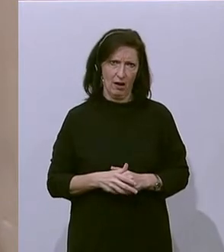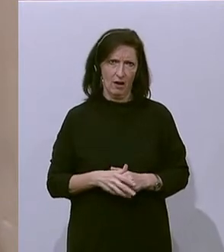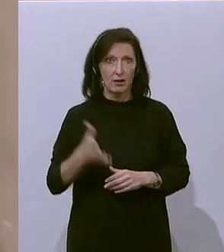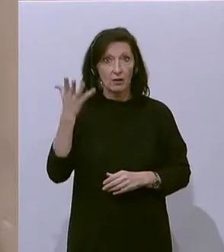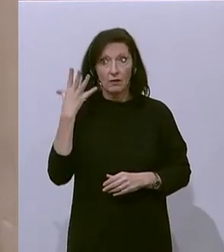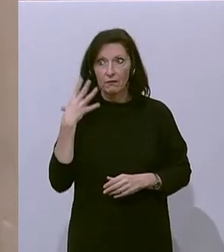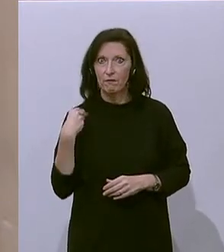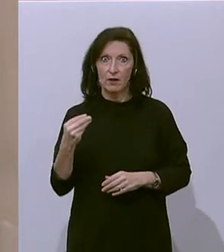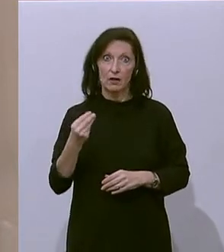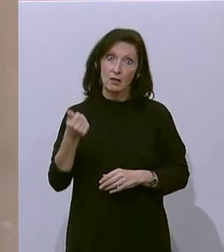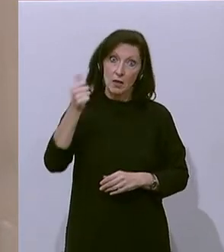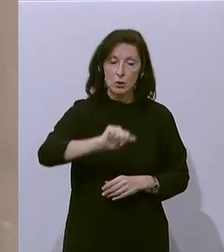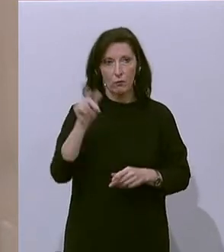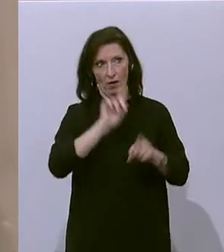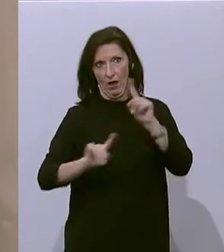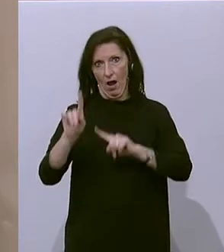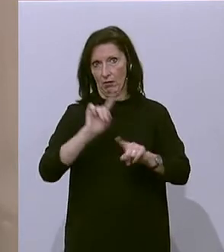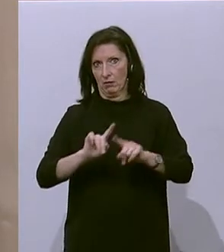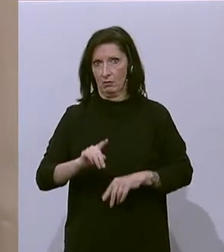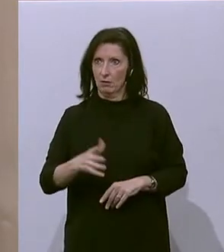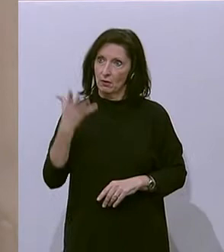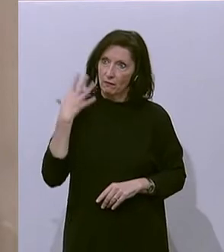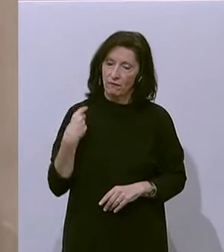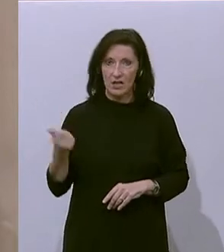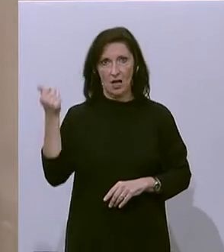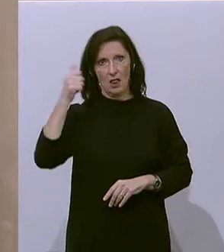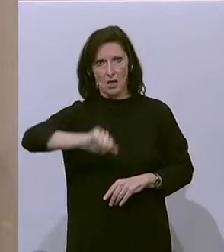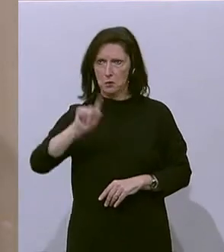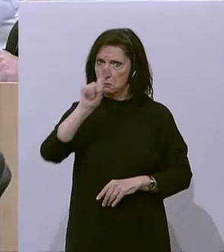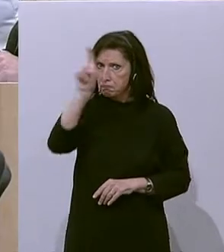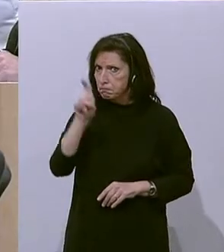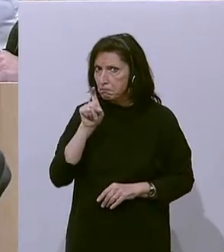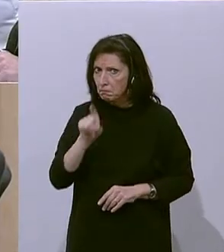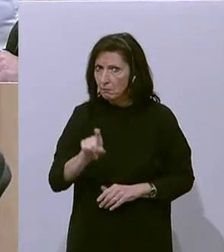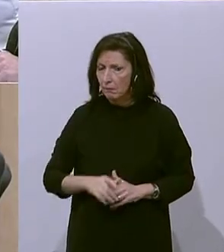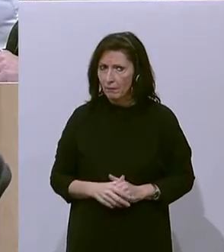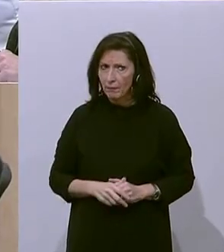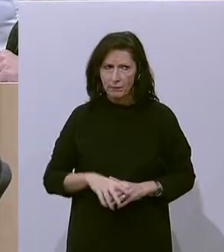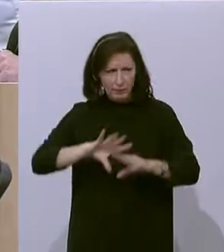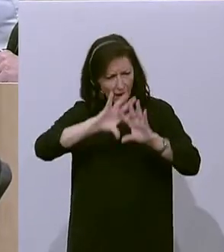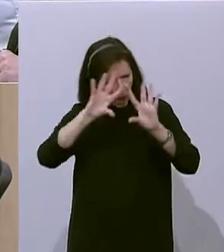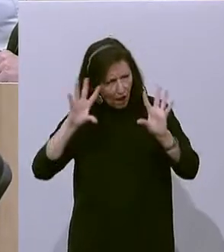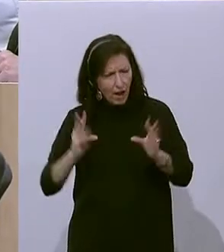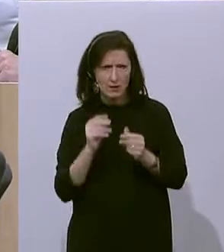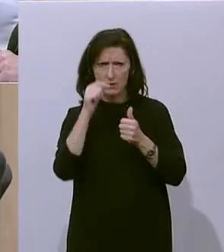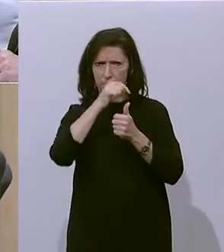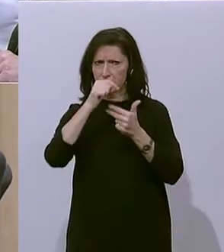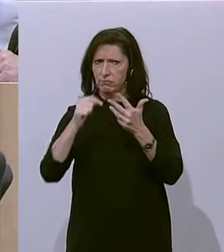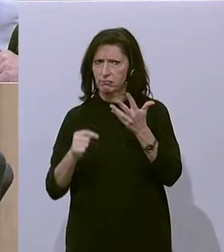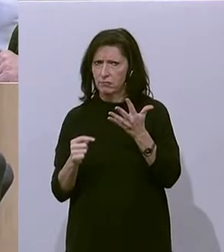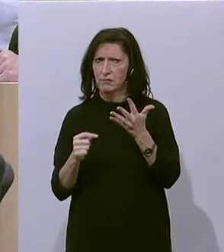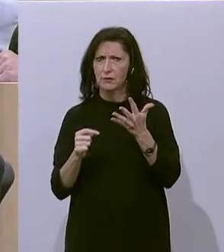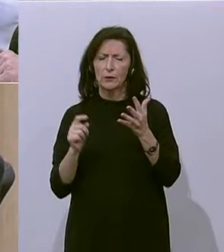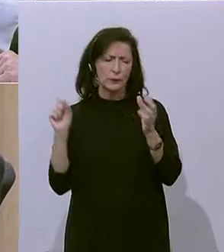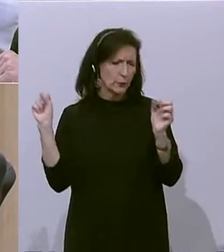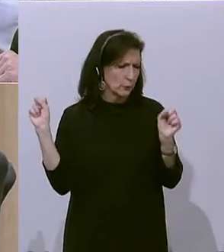einen Verdacht mehr auf und wirft eine Frage mehr auf. Das alles ist